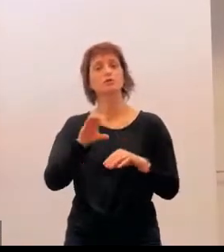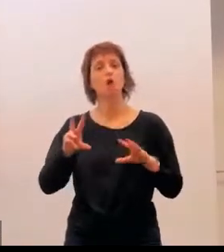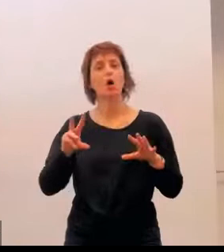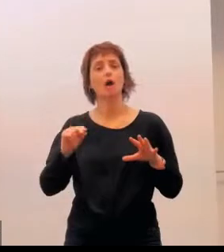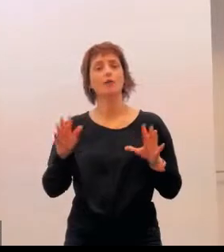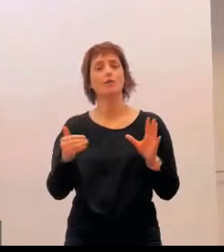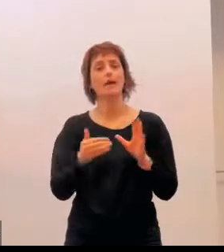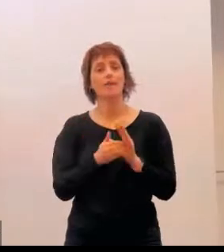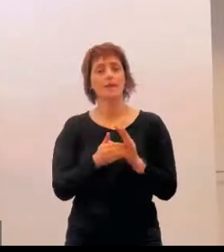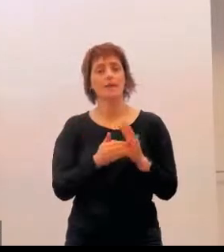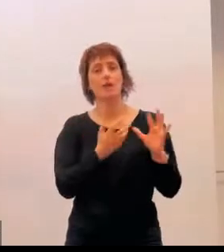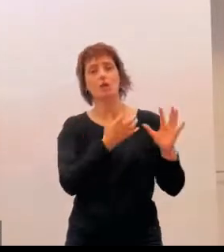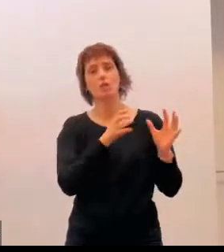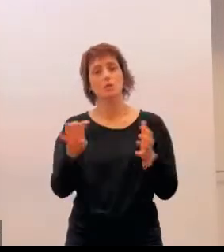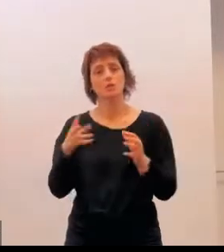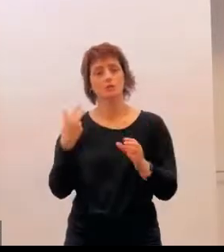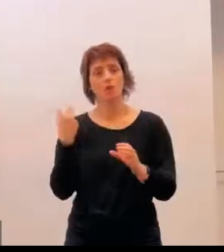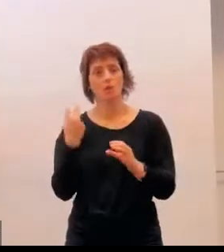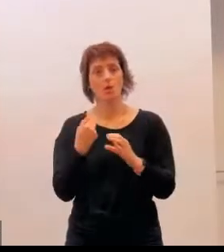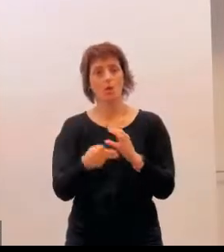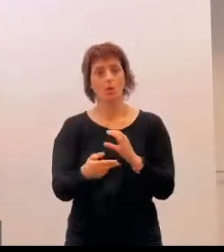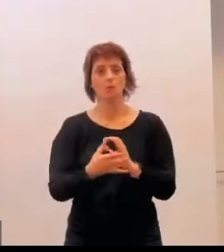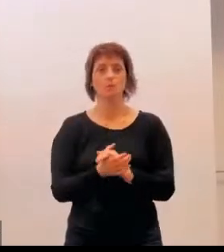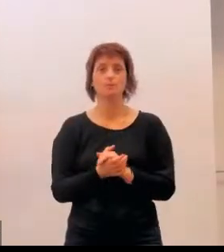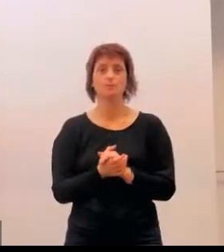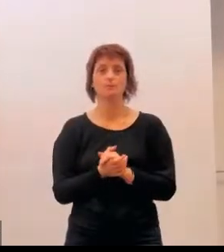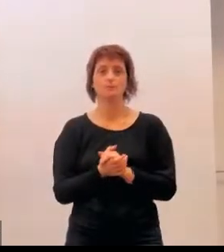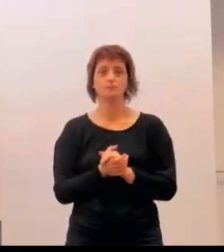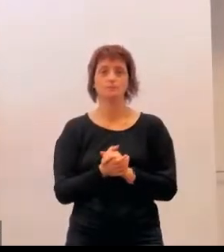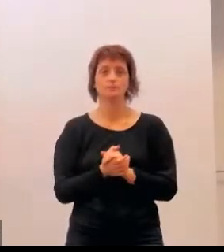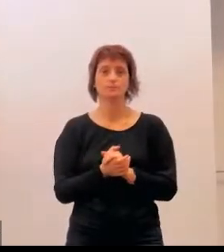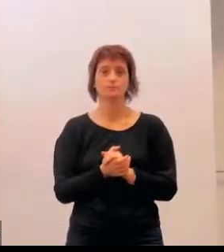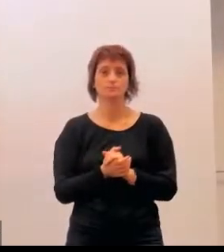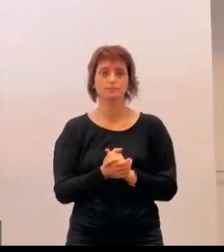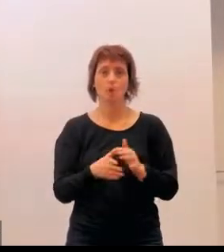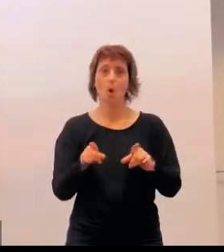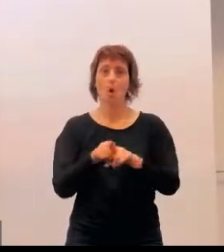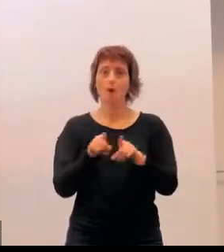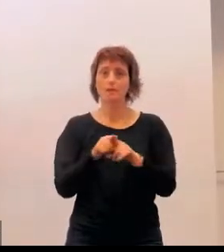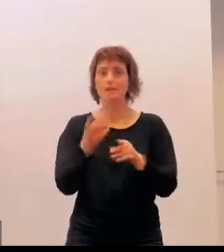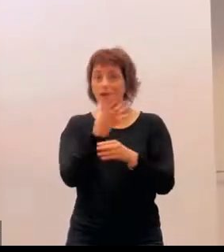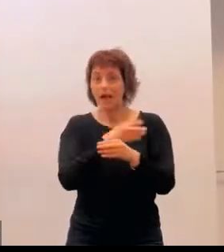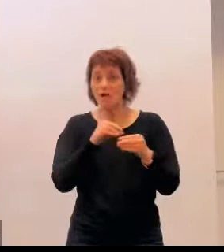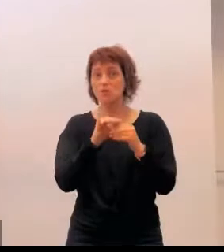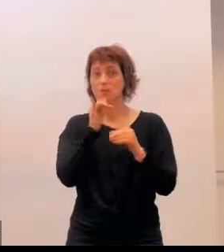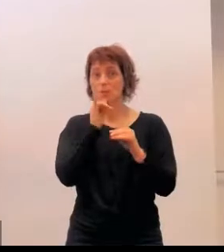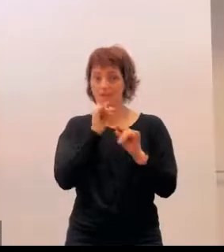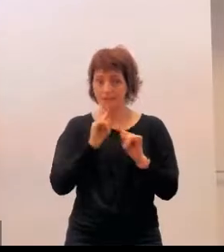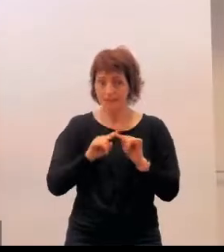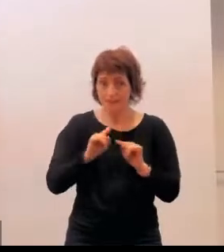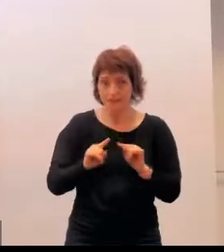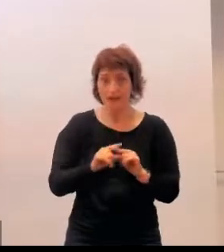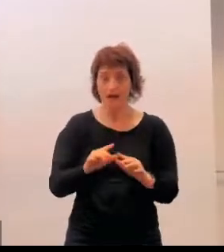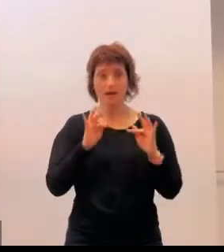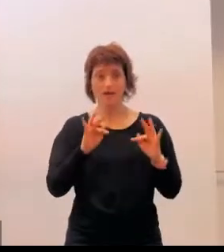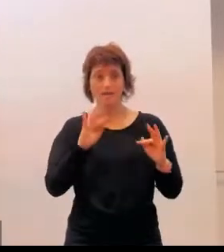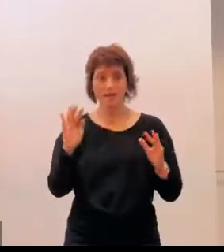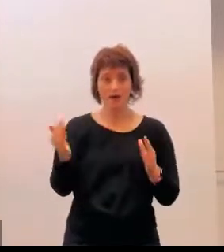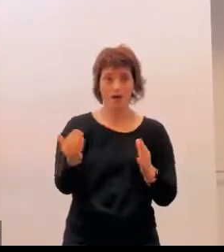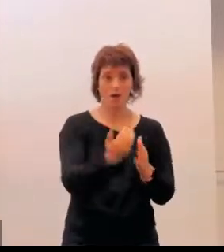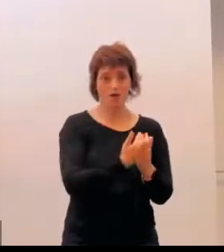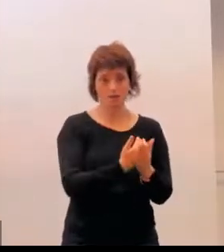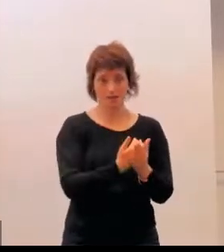180 900 euros. Et du coup, je fais juste une toute petite précision concernant les recettes issues du